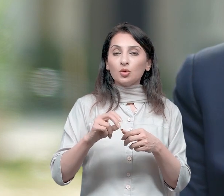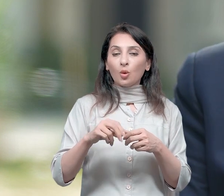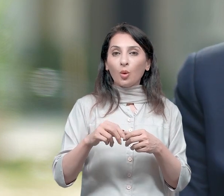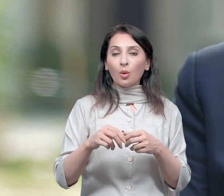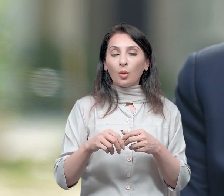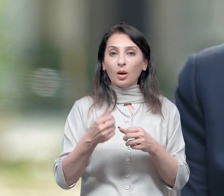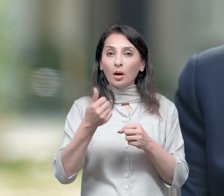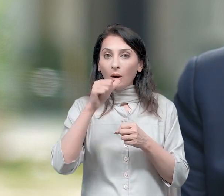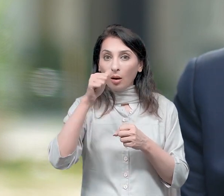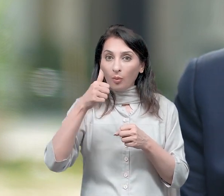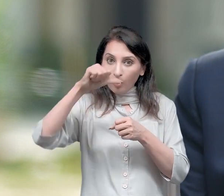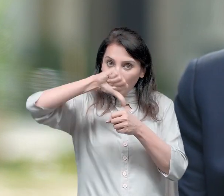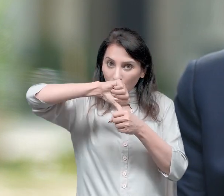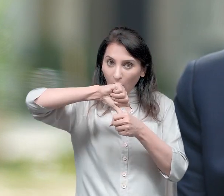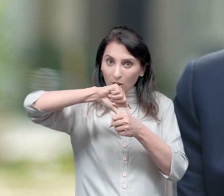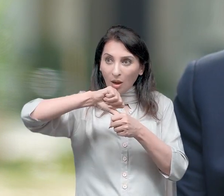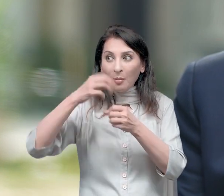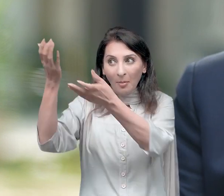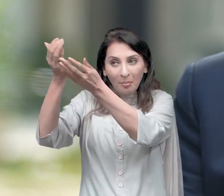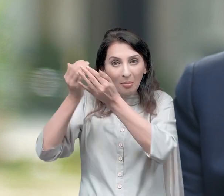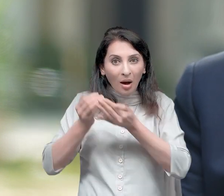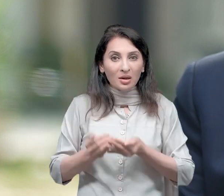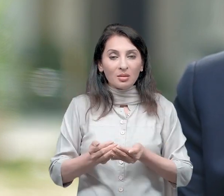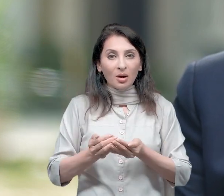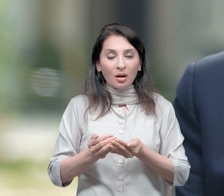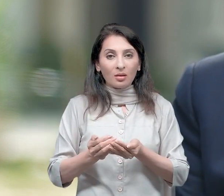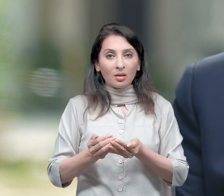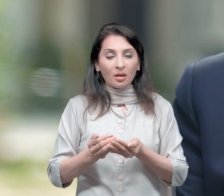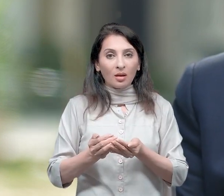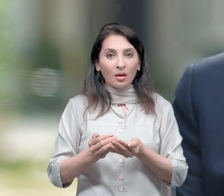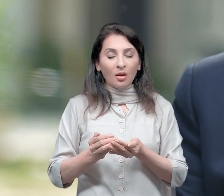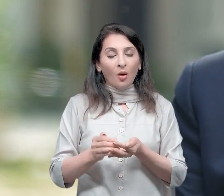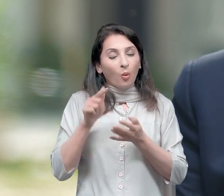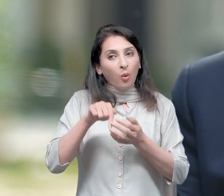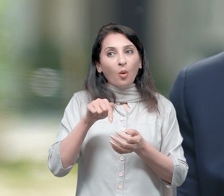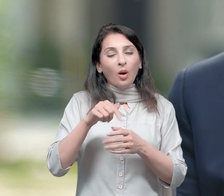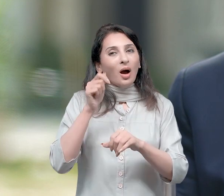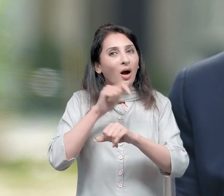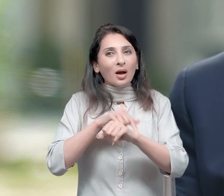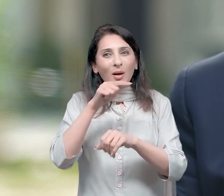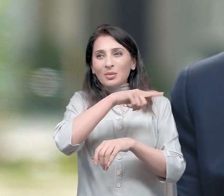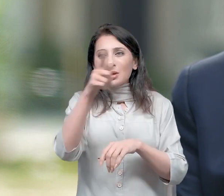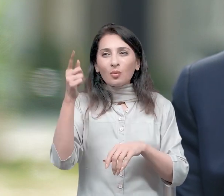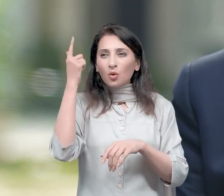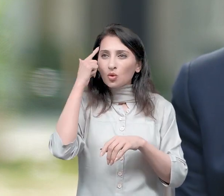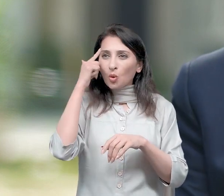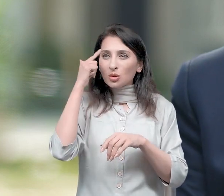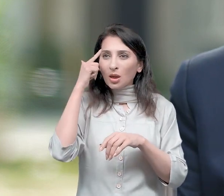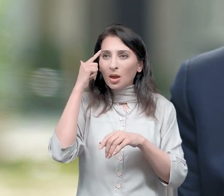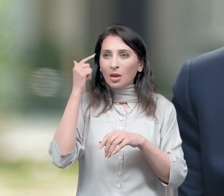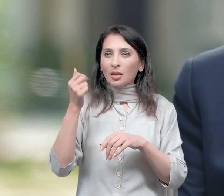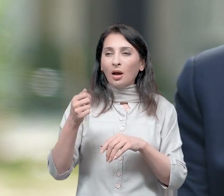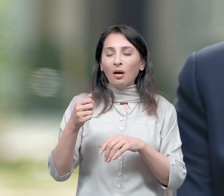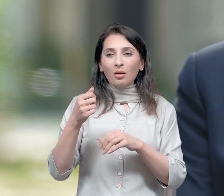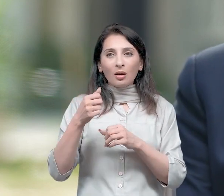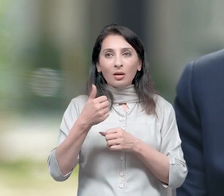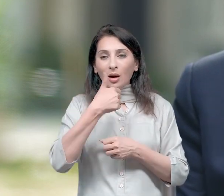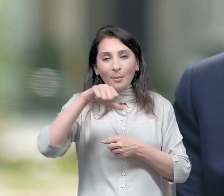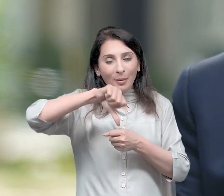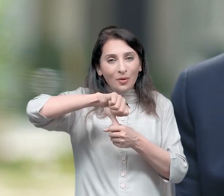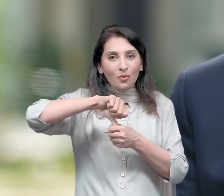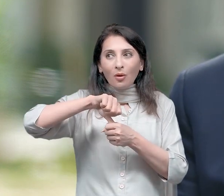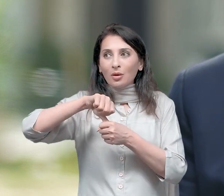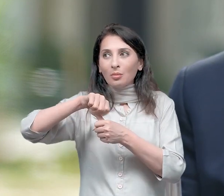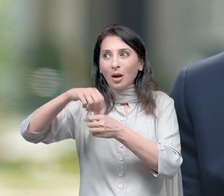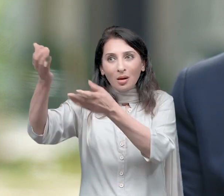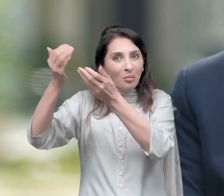آپ خود سوچ سکتے ہیں کہ پیٹرولیم پروڈکٹس جب ہمارے ملک میں نہیں آئیں گی تو ہم کس طرح سے پوری زندگی منجمد